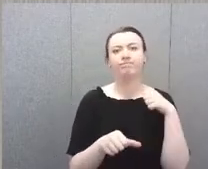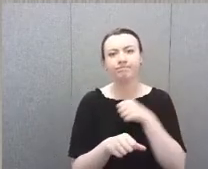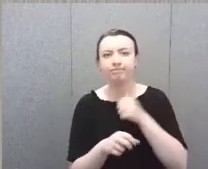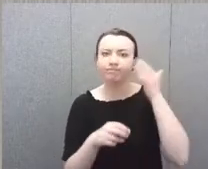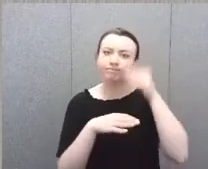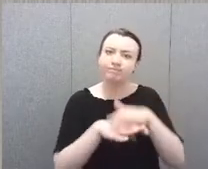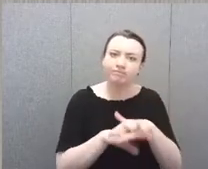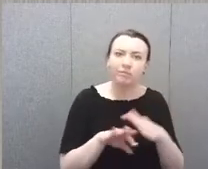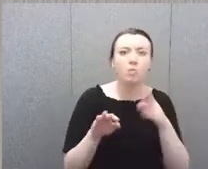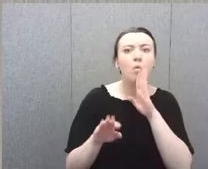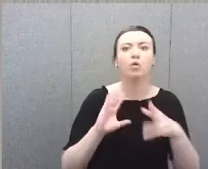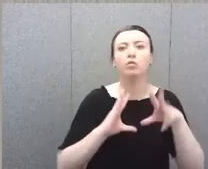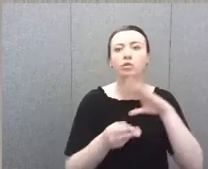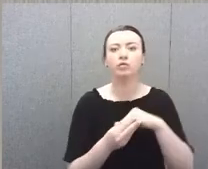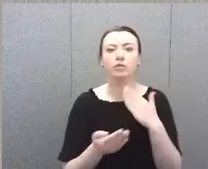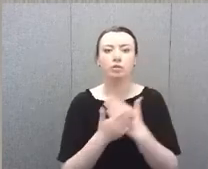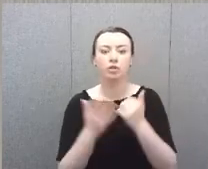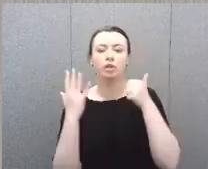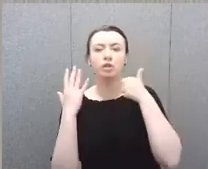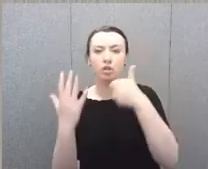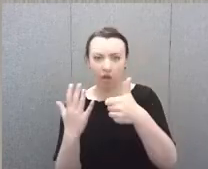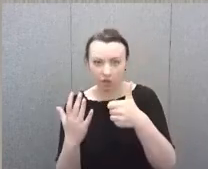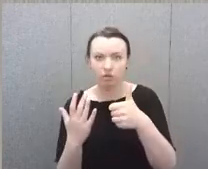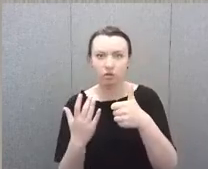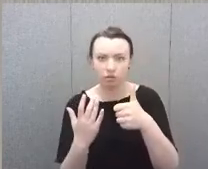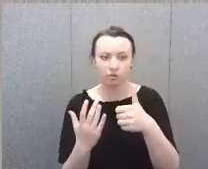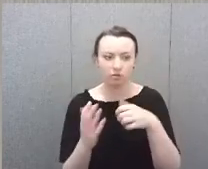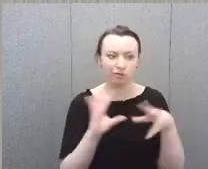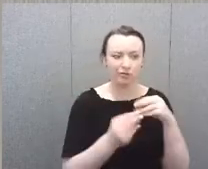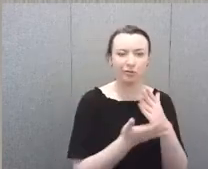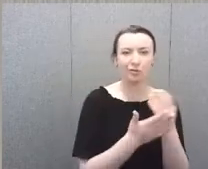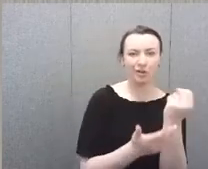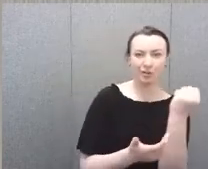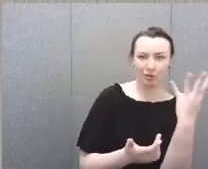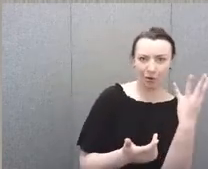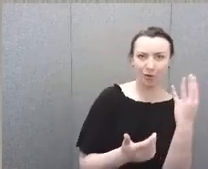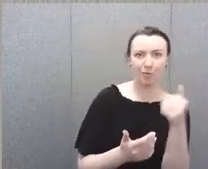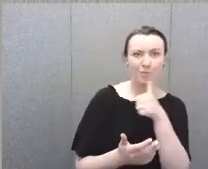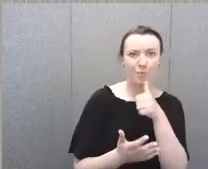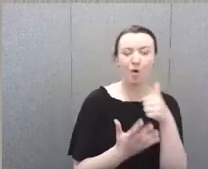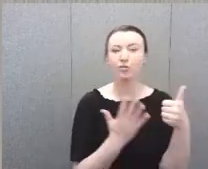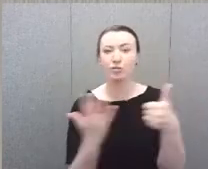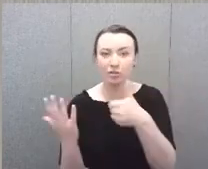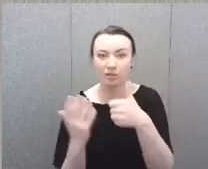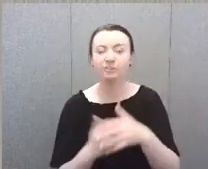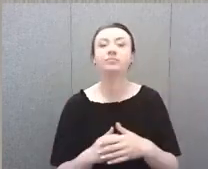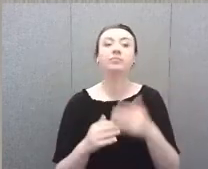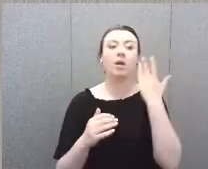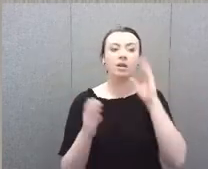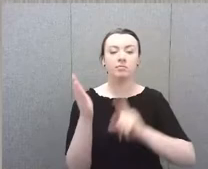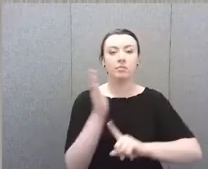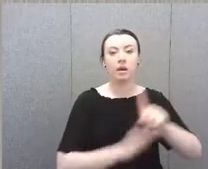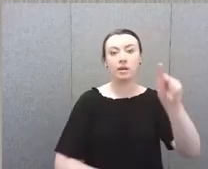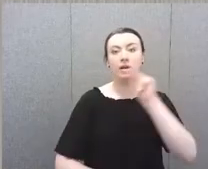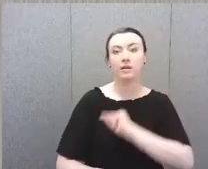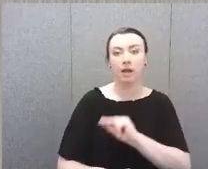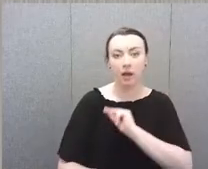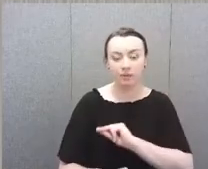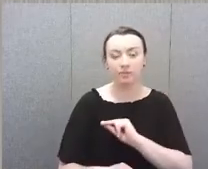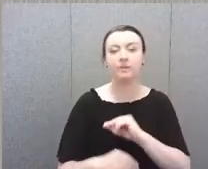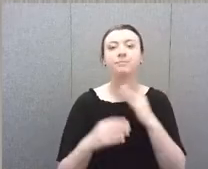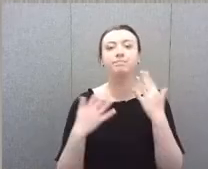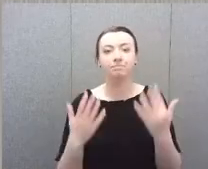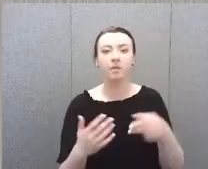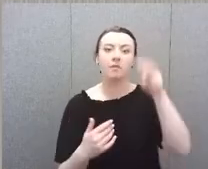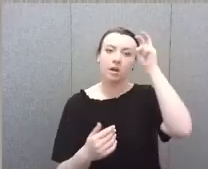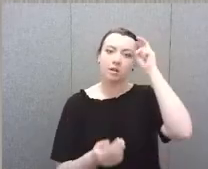Ингриды Шимоните. У нас 6 женщин-министров из 14 в текущем кабинете. И сразу же после начала